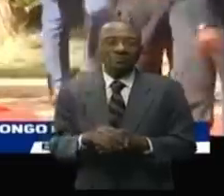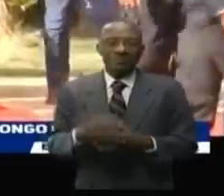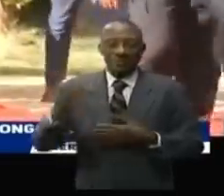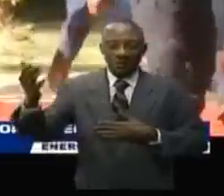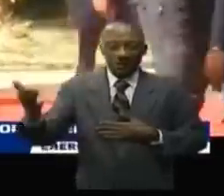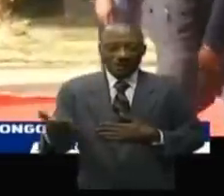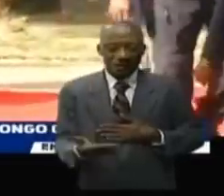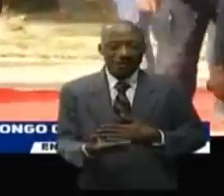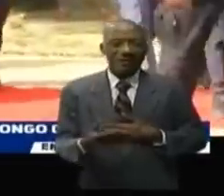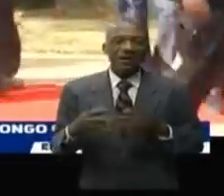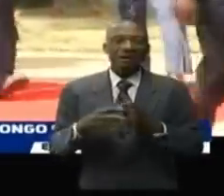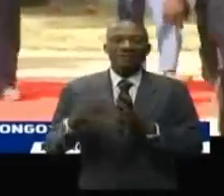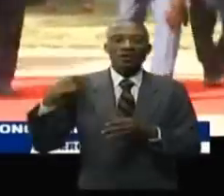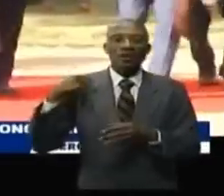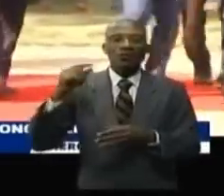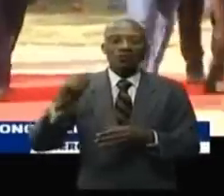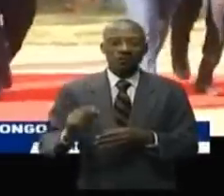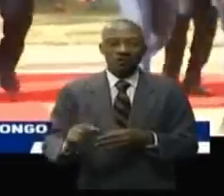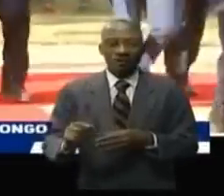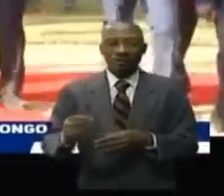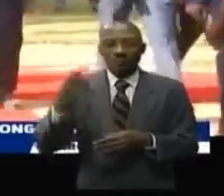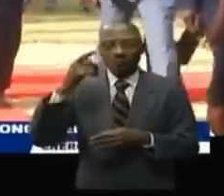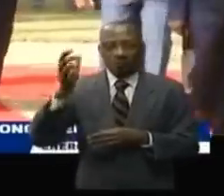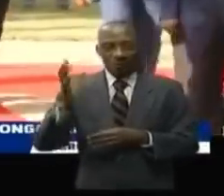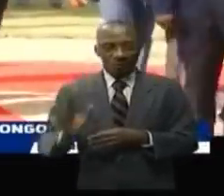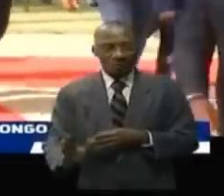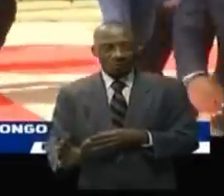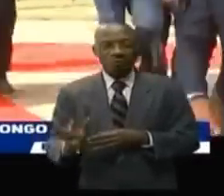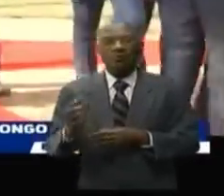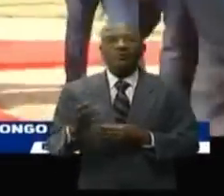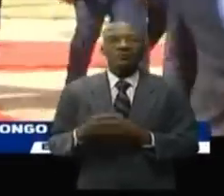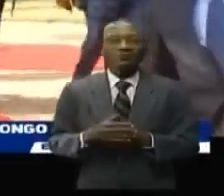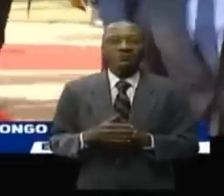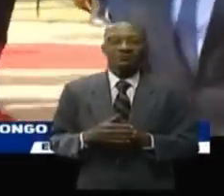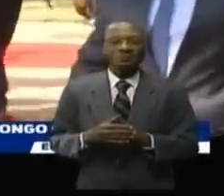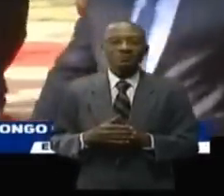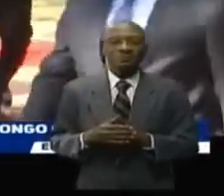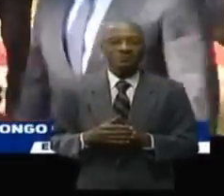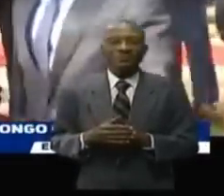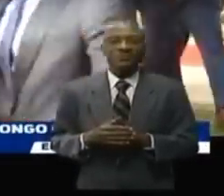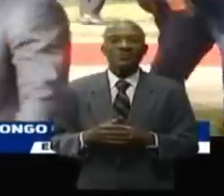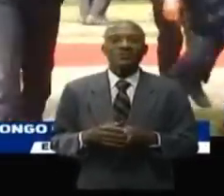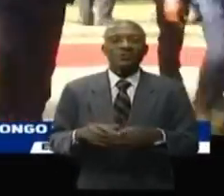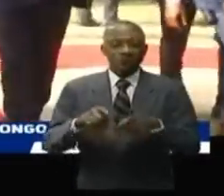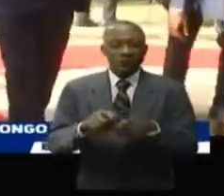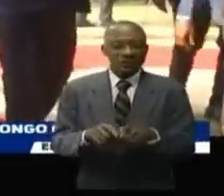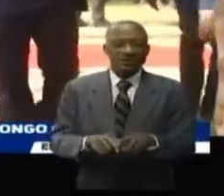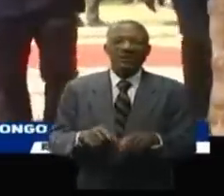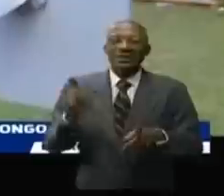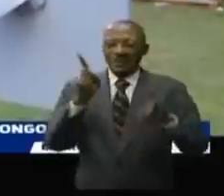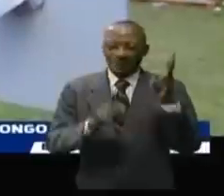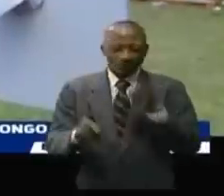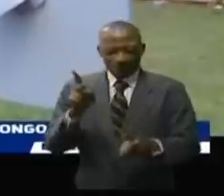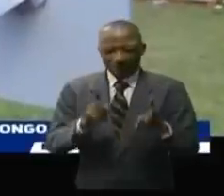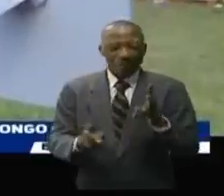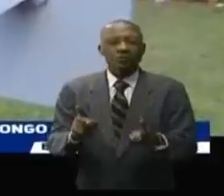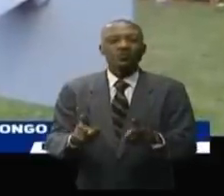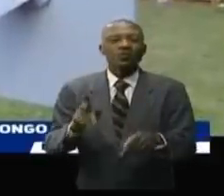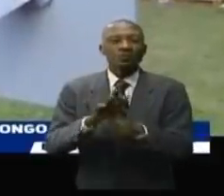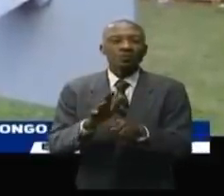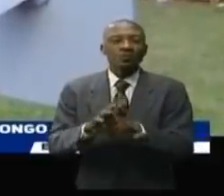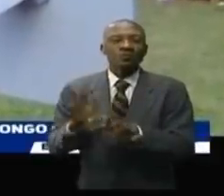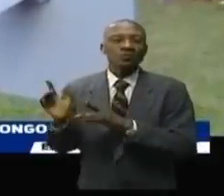par le gouverneur de la province du Congo central, Guy Bandou, sous les ovations frénétiques de la population riveraine. Cette